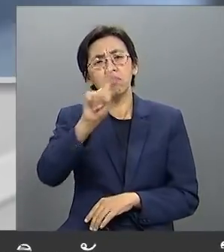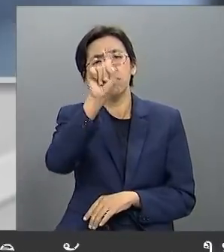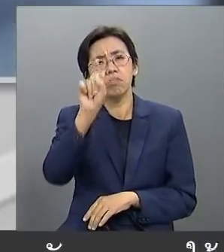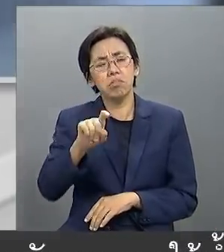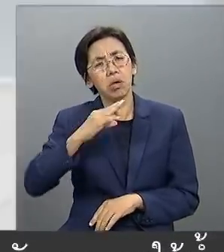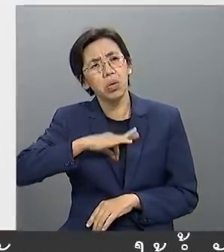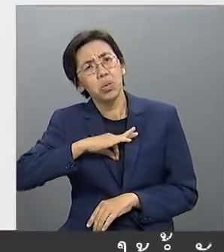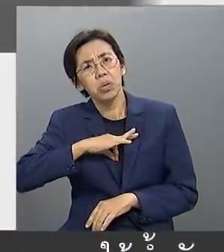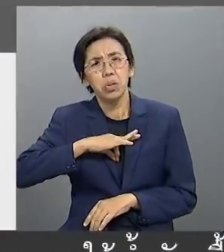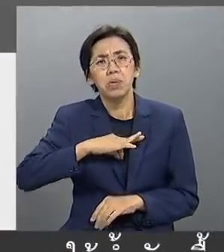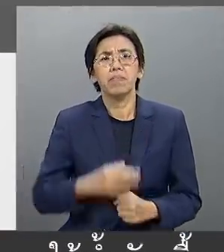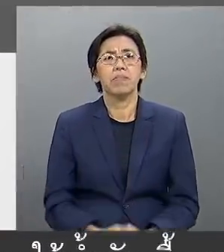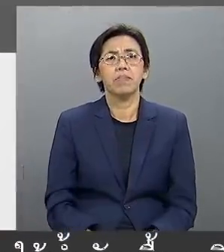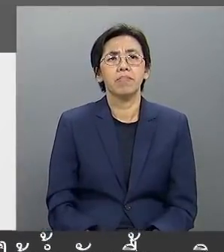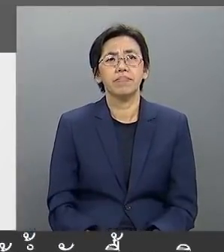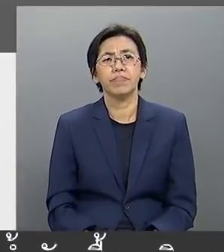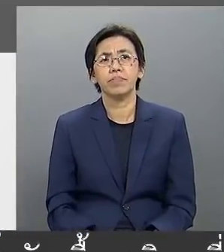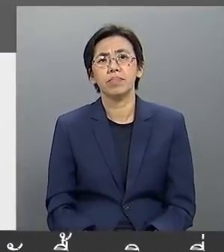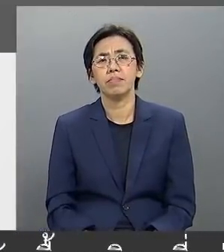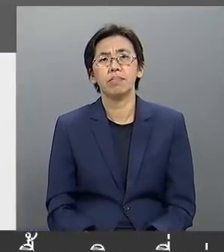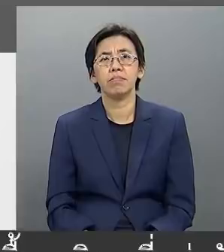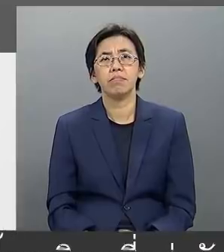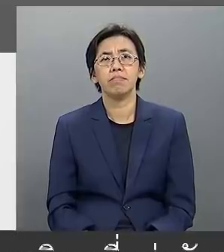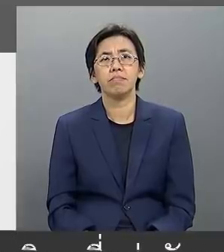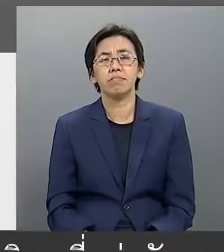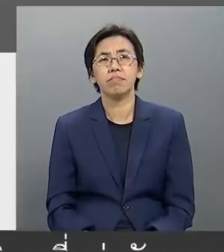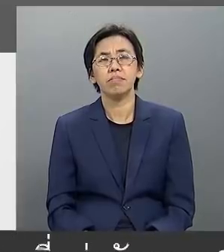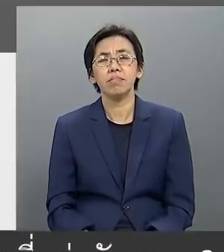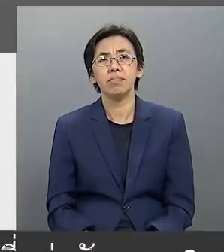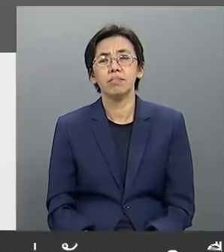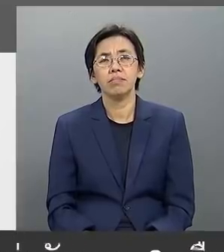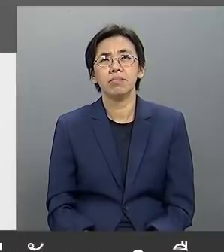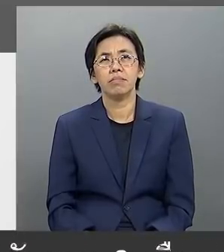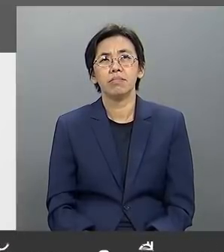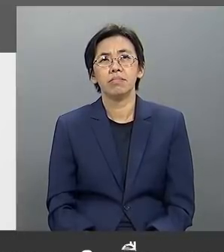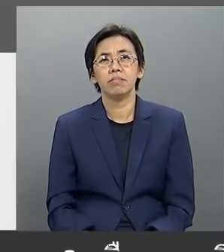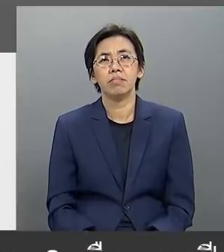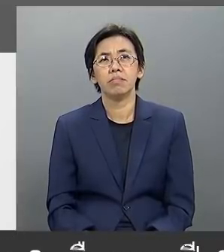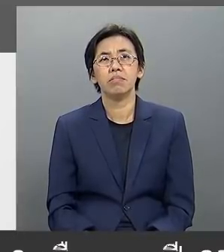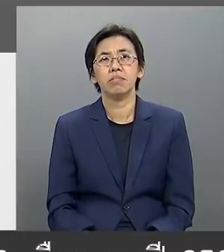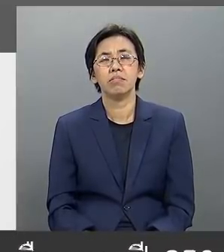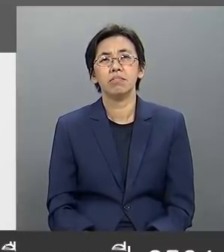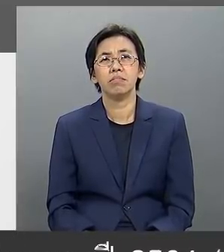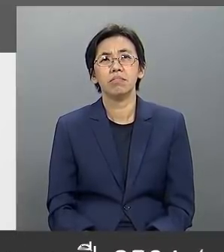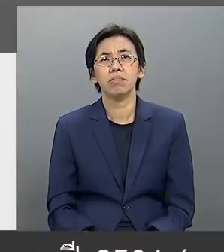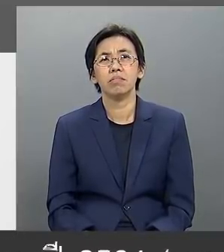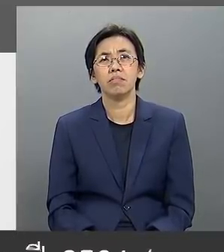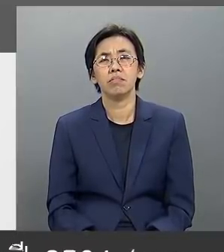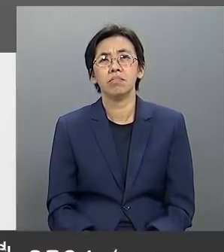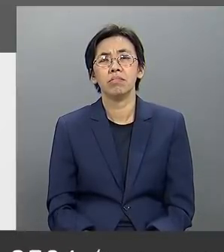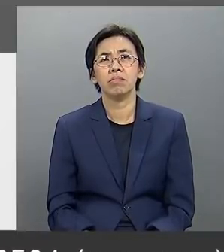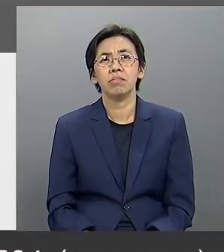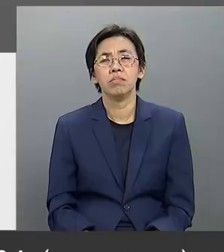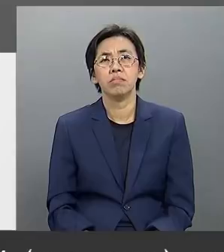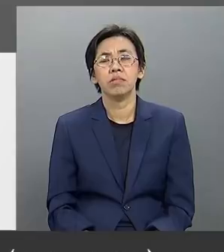อ่ะพอดีอย่าบังคับทหารเวลาเสีย